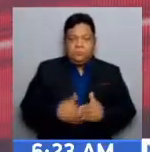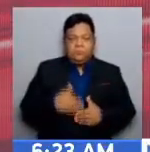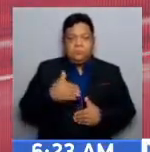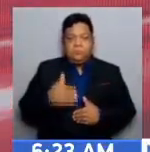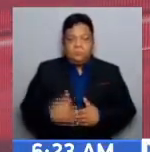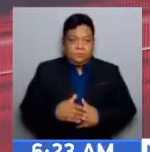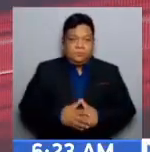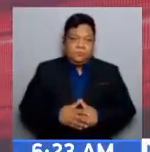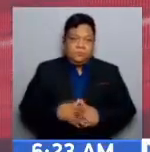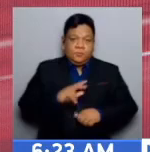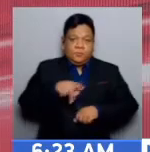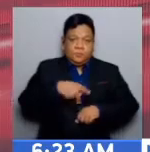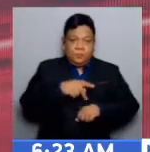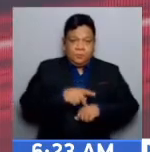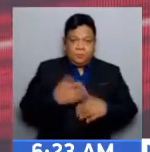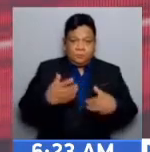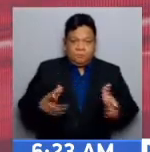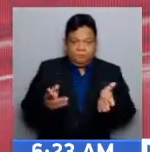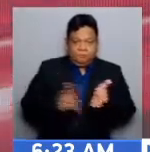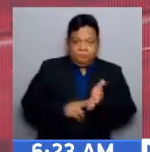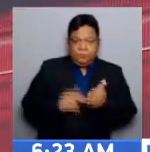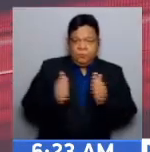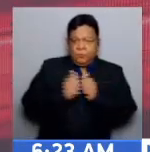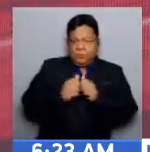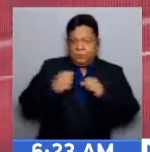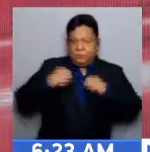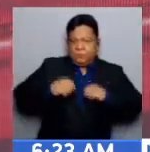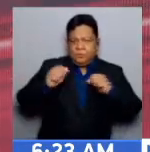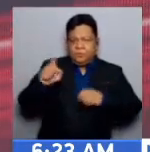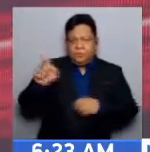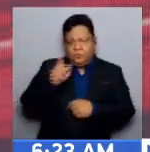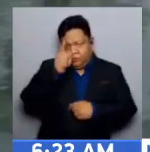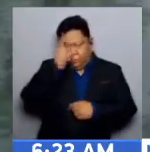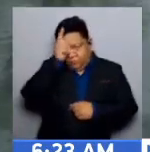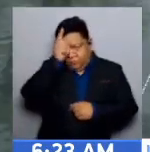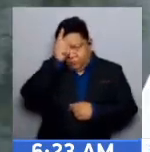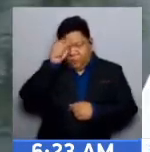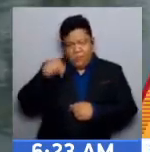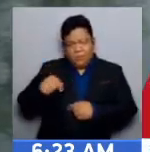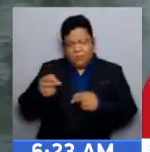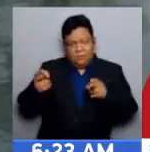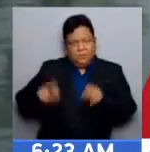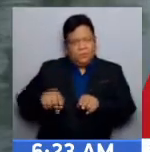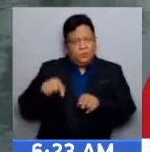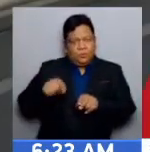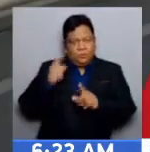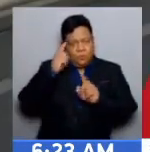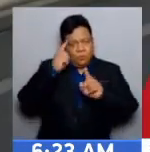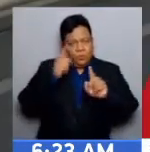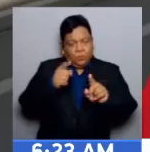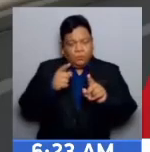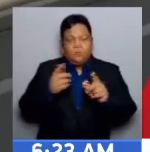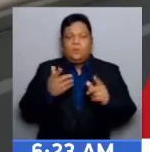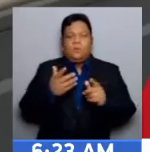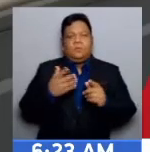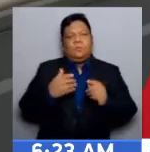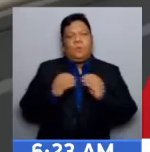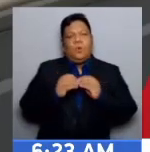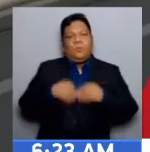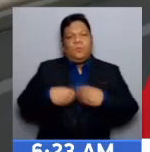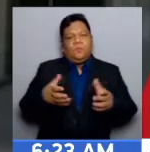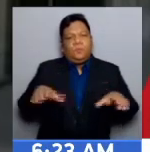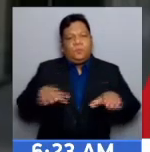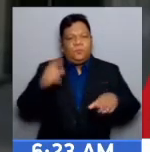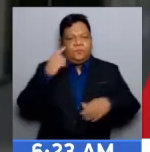na layong magbigay ng mas maraming trabaho sa mga Pilipino. Ayon kay Department of Labor and Employment Secretary Silvestre